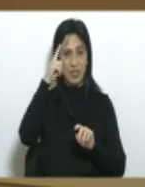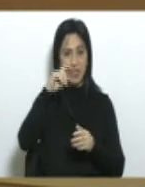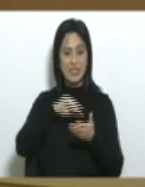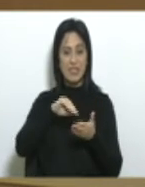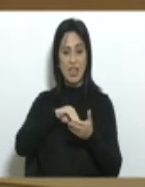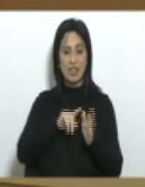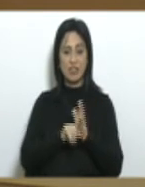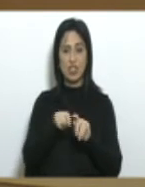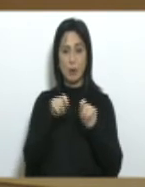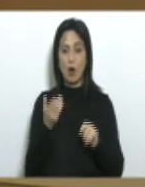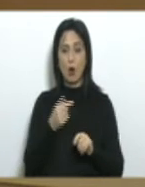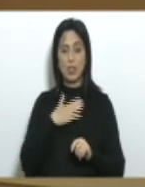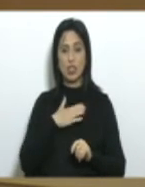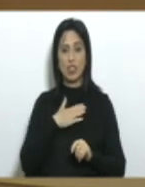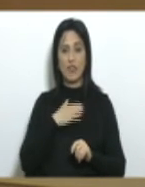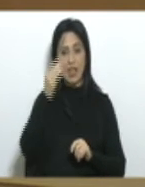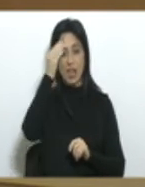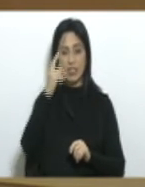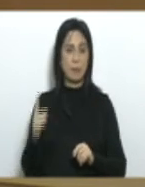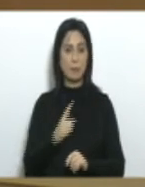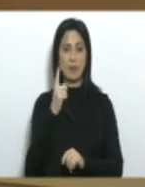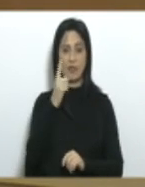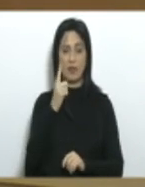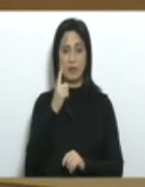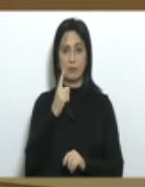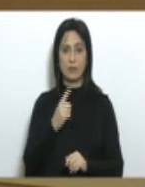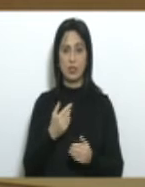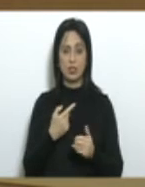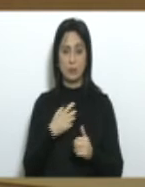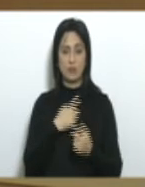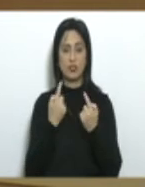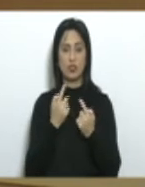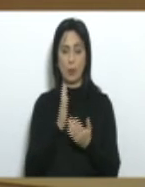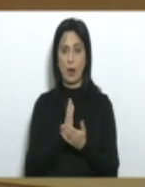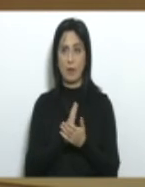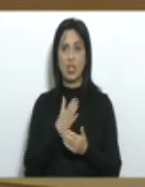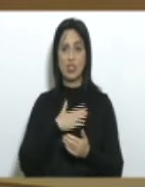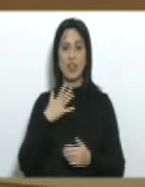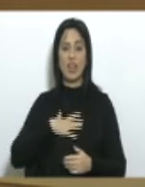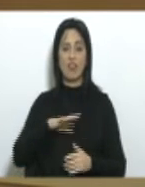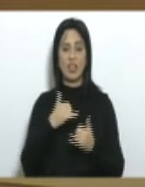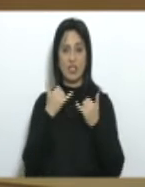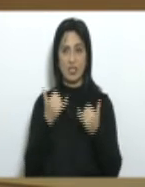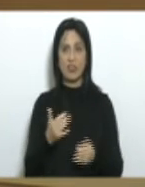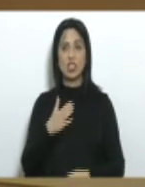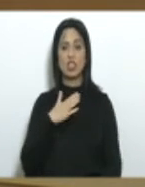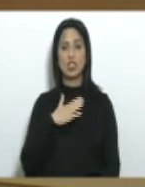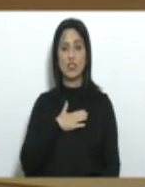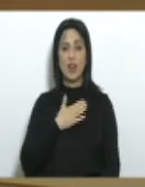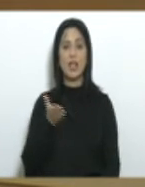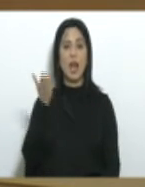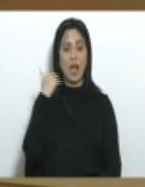ინიციატივების შექმნაში, რომელიც ჩვენი აზრით უპირველესი მნიშვნელობისაა ჩვენი ქვეყნისთვის. Ჩვენ